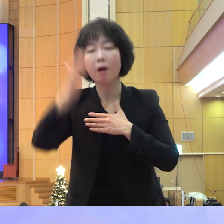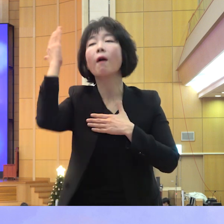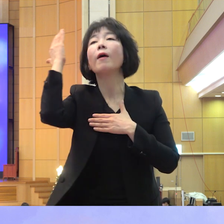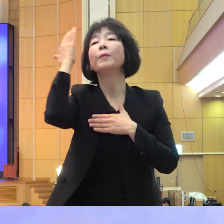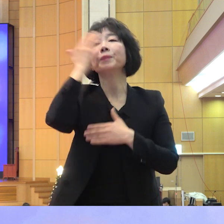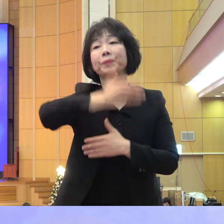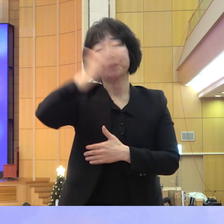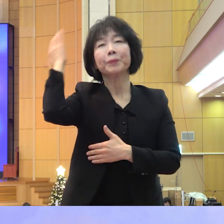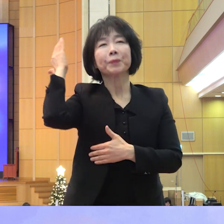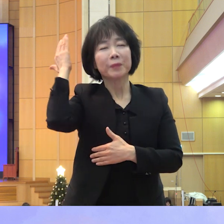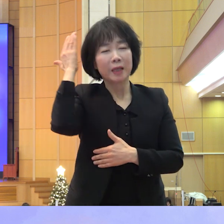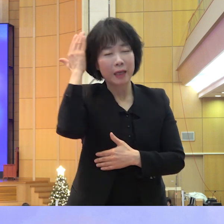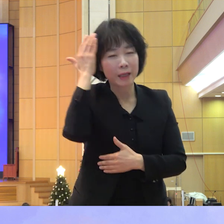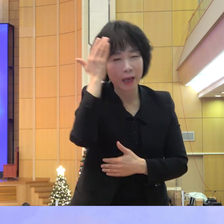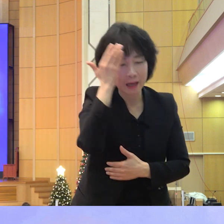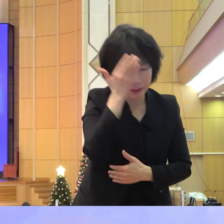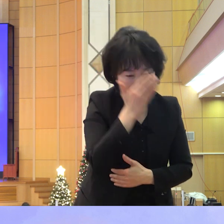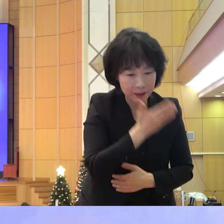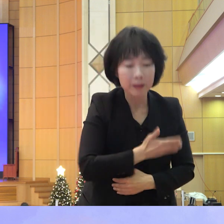비워서